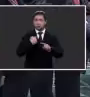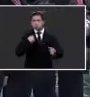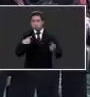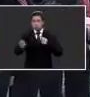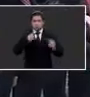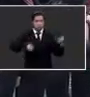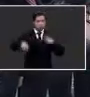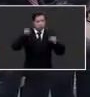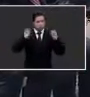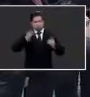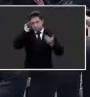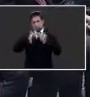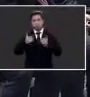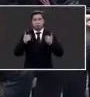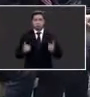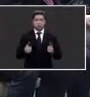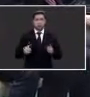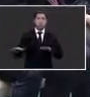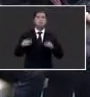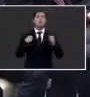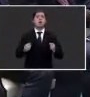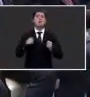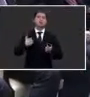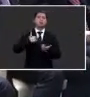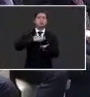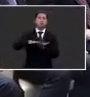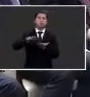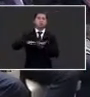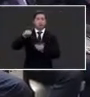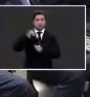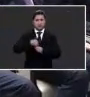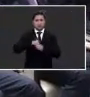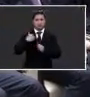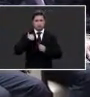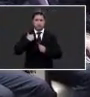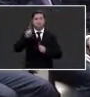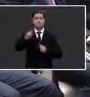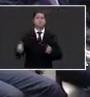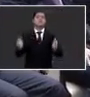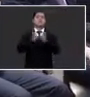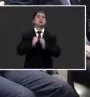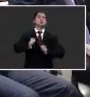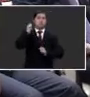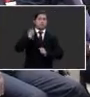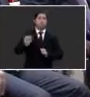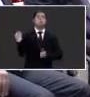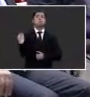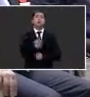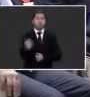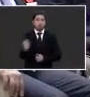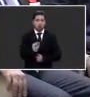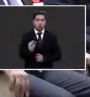değerlendirdik deprem yaralarını sarmak için artırdığımız vergiler memurlarımıza